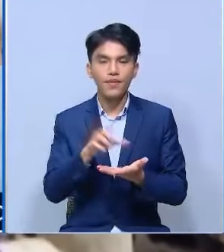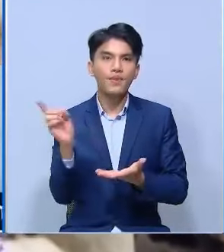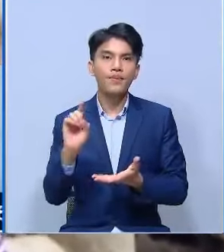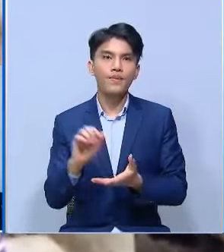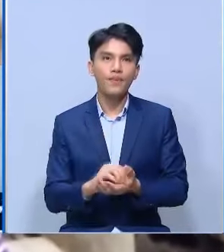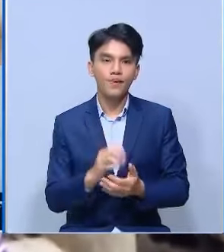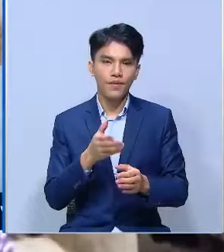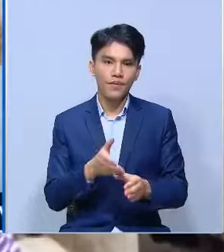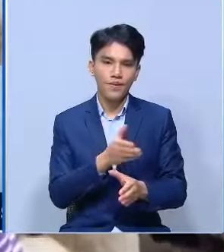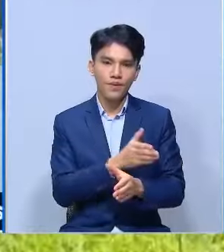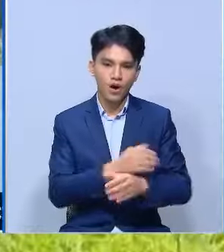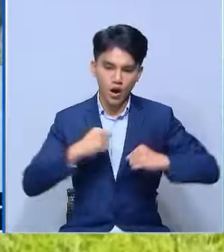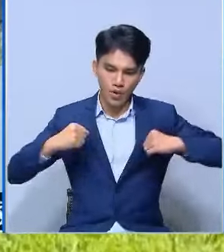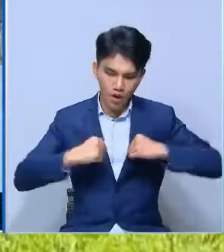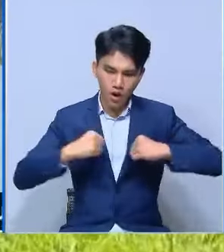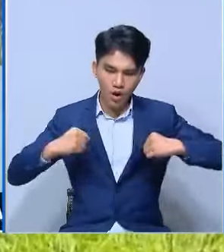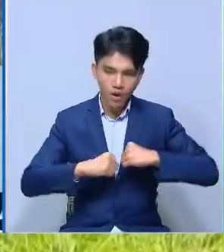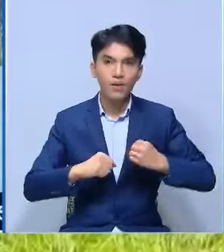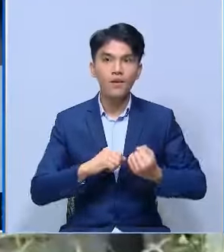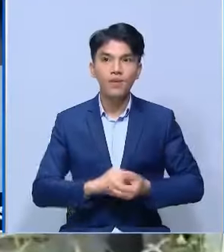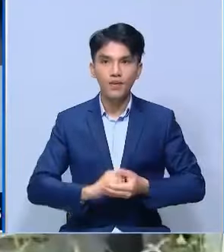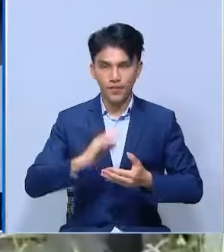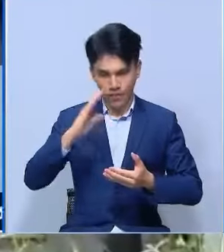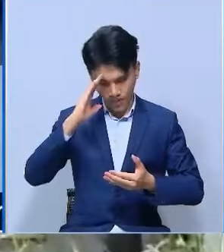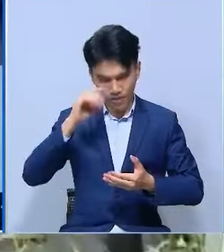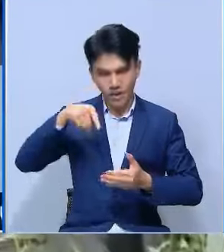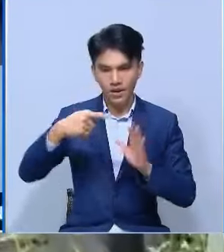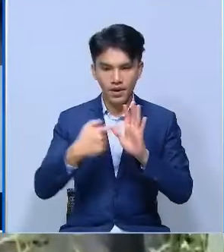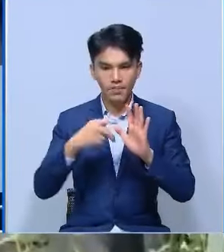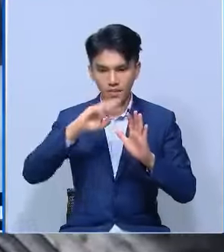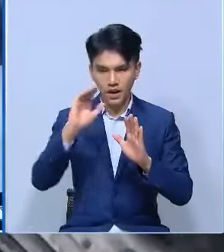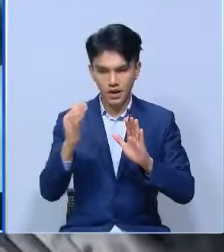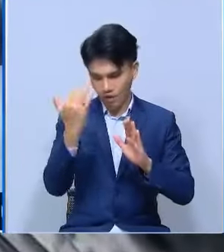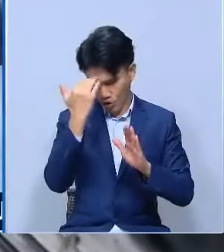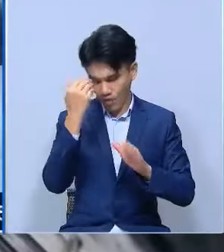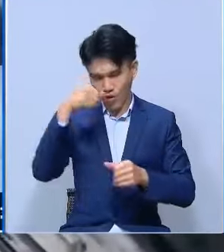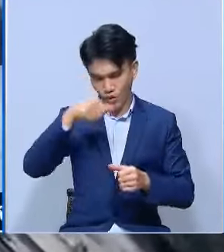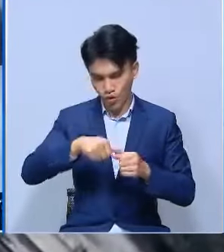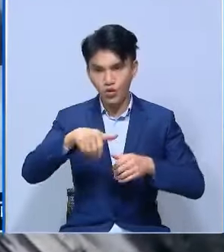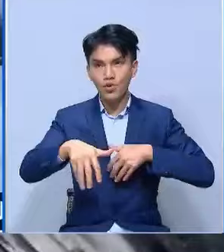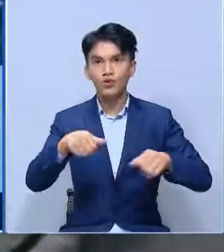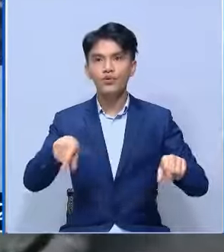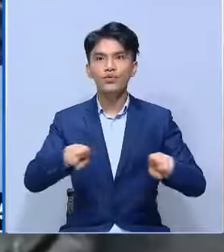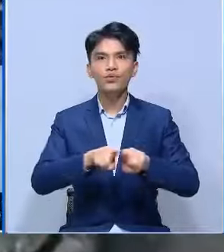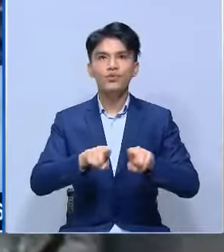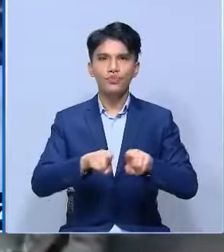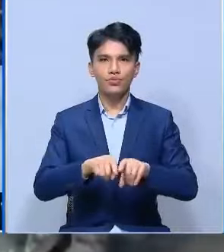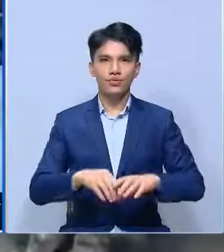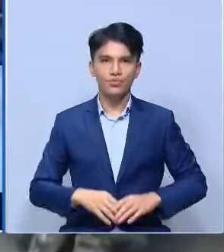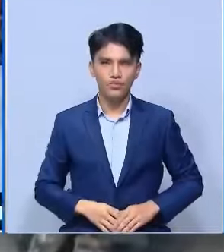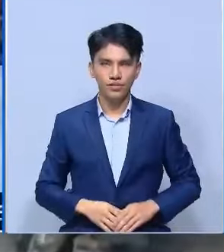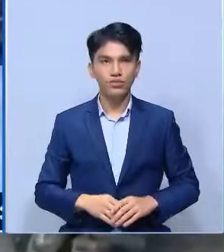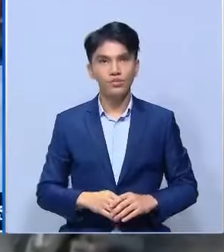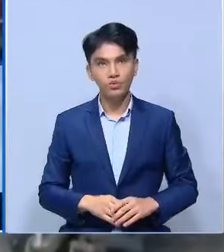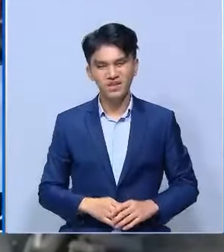าก่อนหน้านี้มีการชกต่อยกันนะคะกับพลทหารทานเทพมาก่อนเพราะว่าอาศัยอยู่ในชุมชนเดียวกันซึ่งพลทหารทานเท